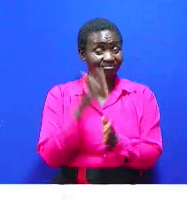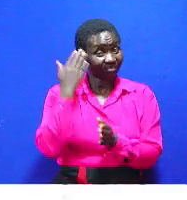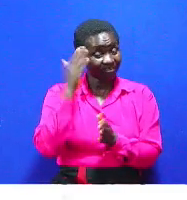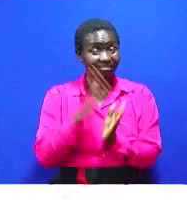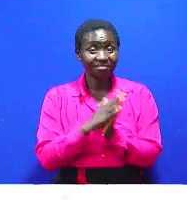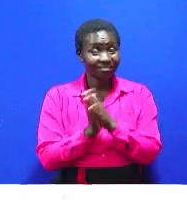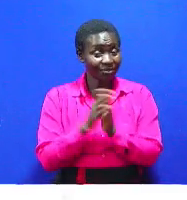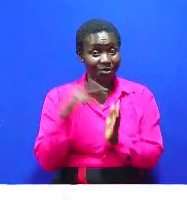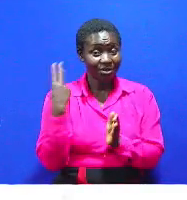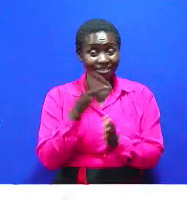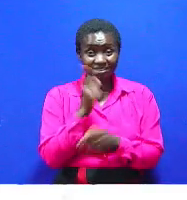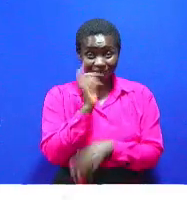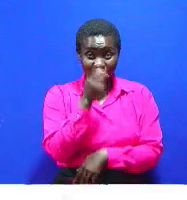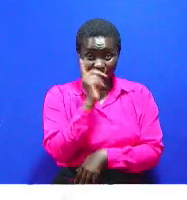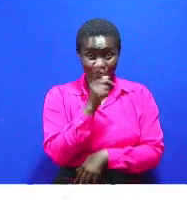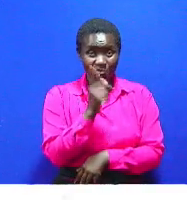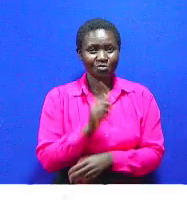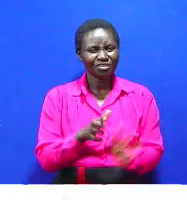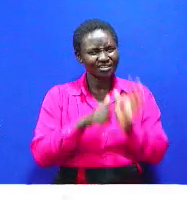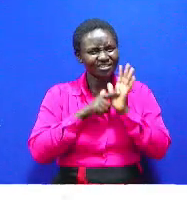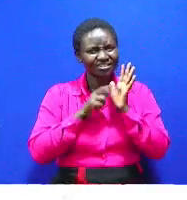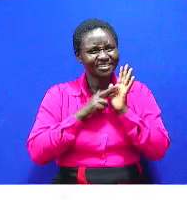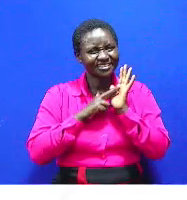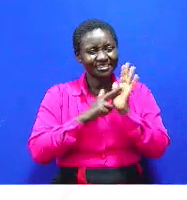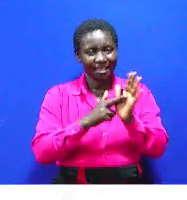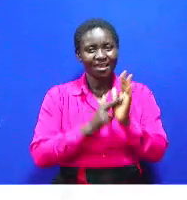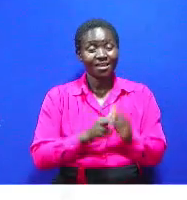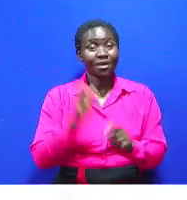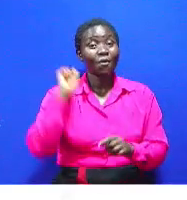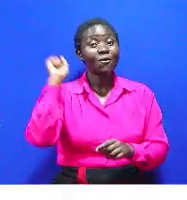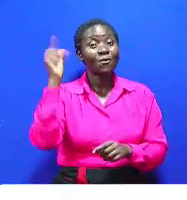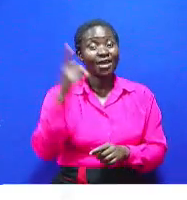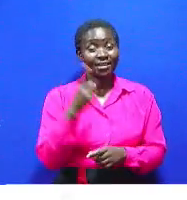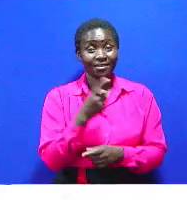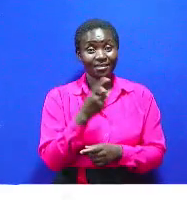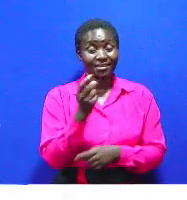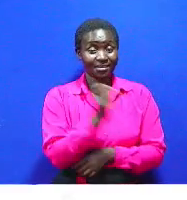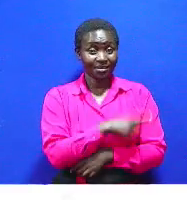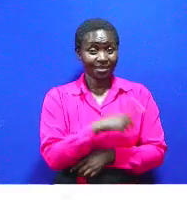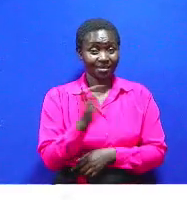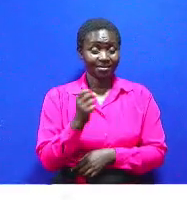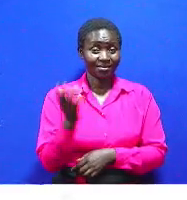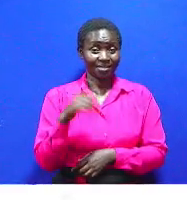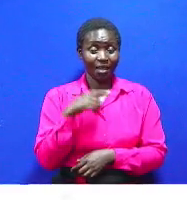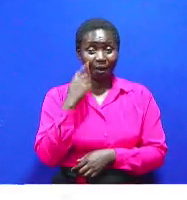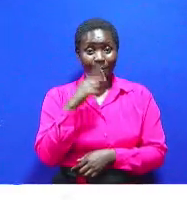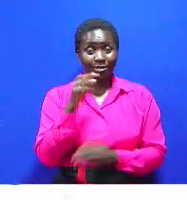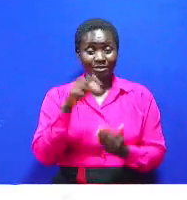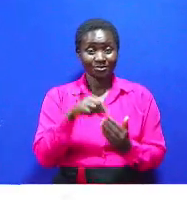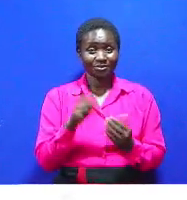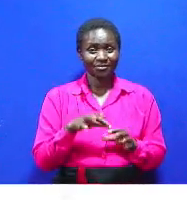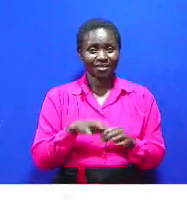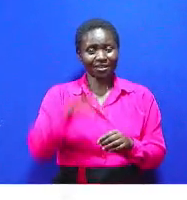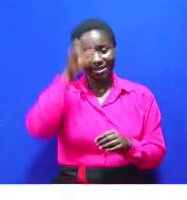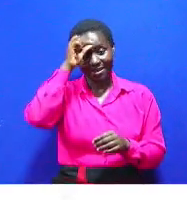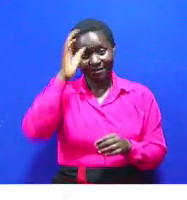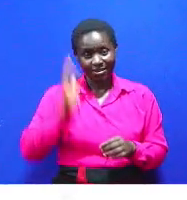bari to take koria kiti to go ta chanyali bari chachi no ni tweni intutwa jorde Simba Arati mune gavana yito